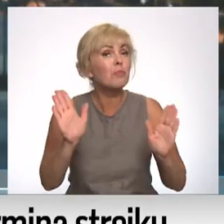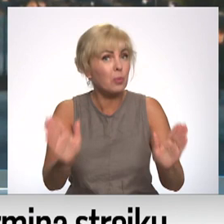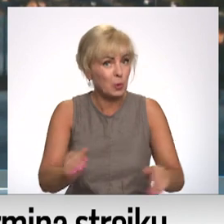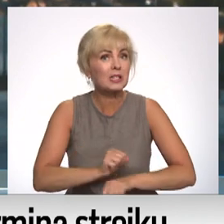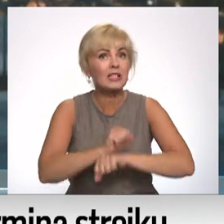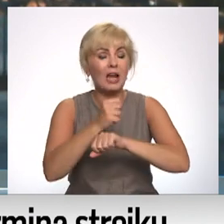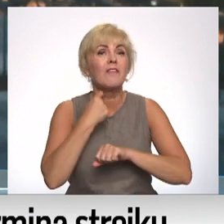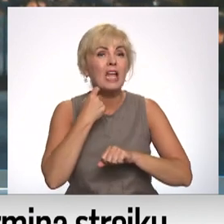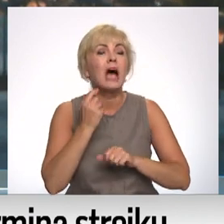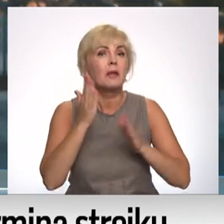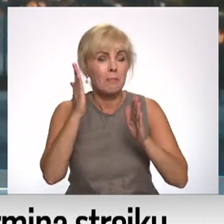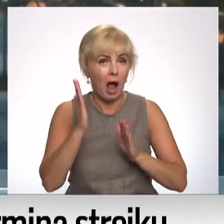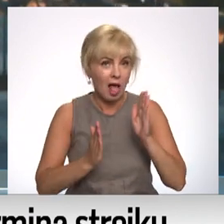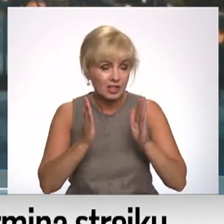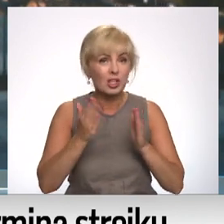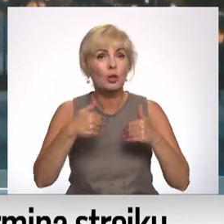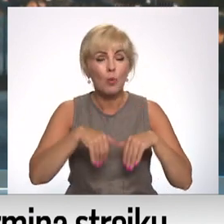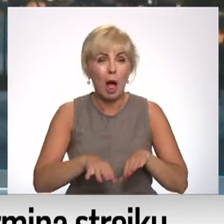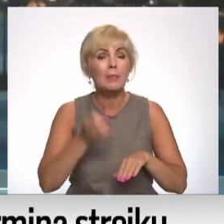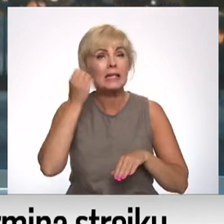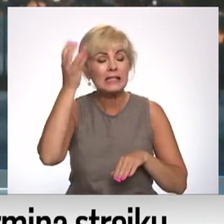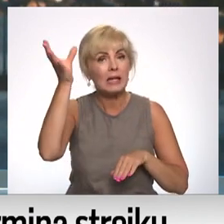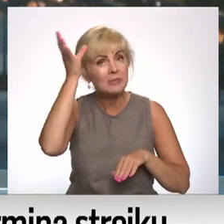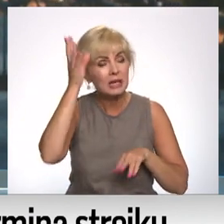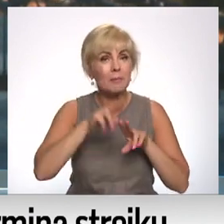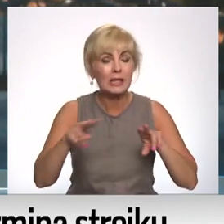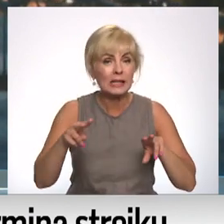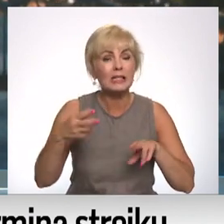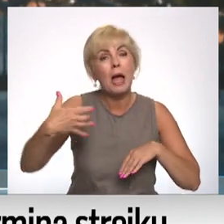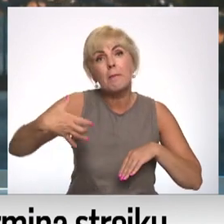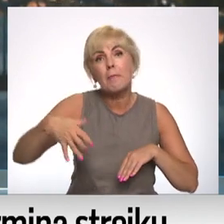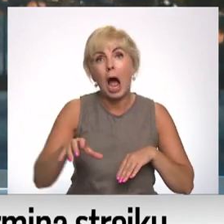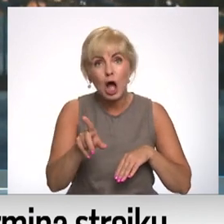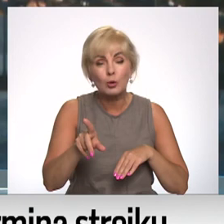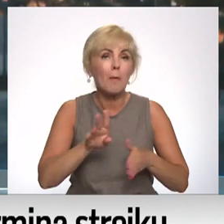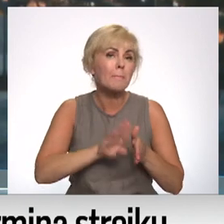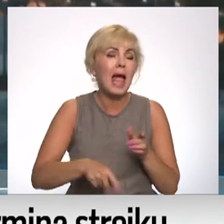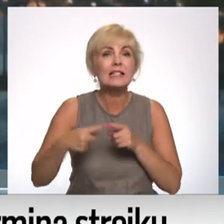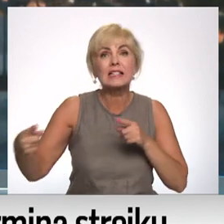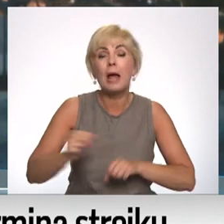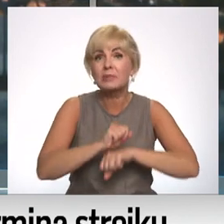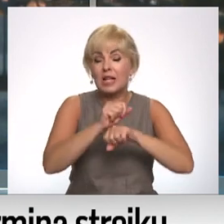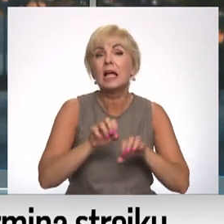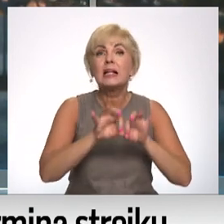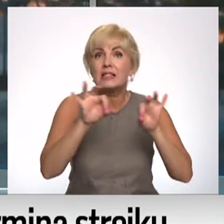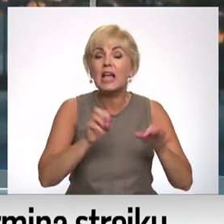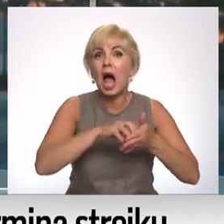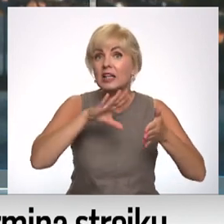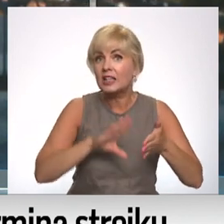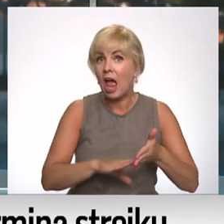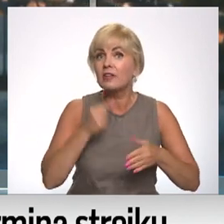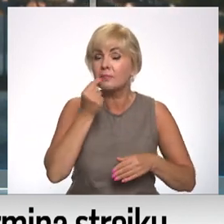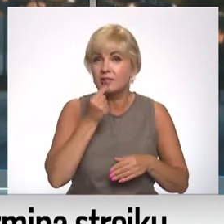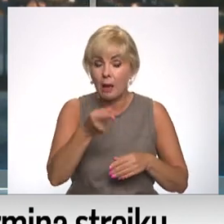šodien vienbalsīgi nolēma Izglītības un zinātnes darbinieku arotbiedrības padome. Beztermiņu streiks varētu sākties 19. septembrī, un tā